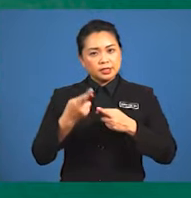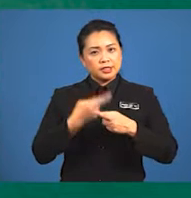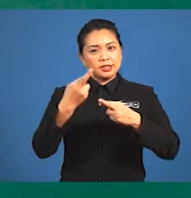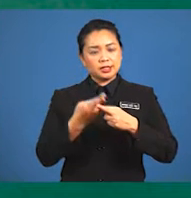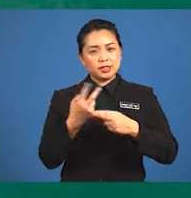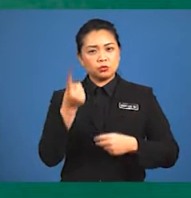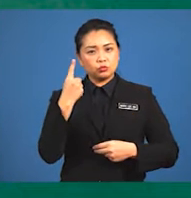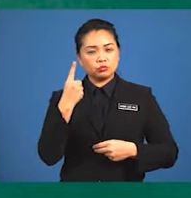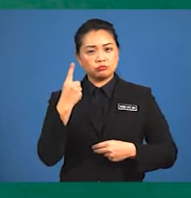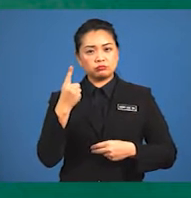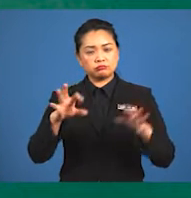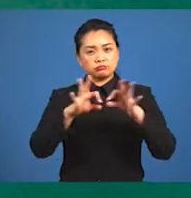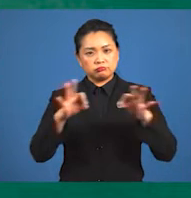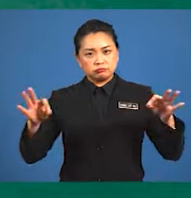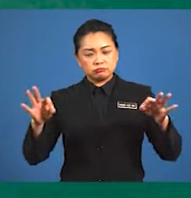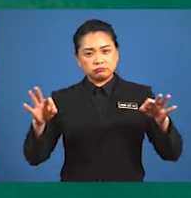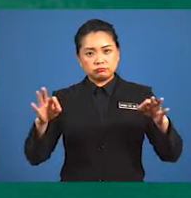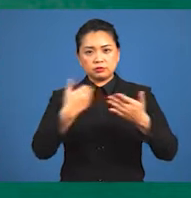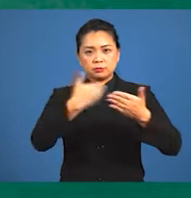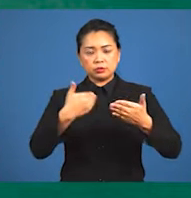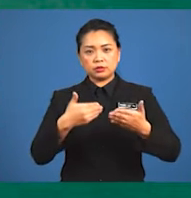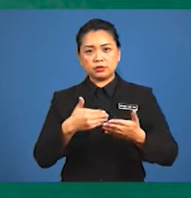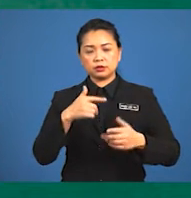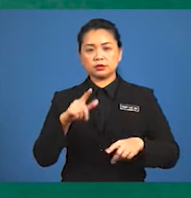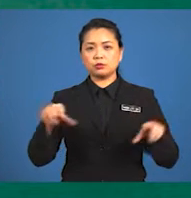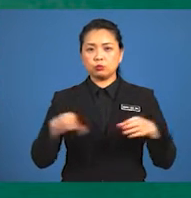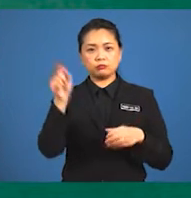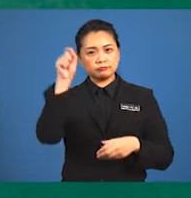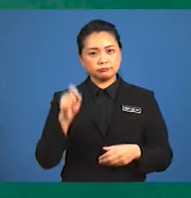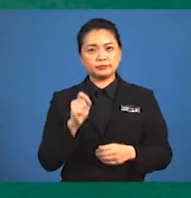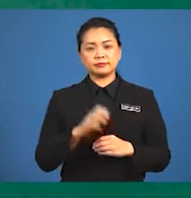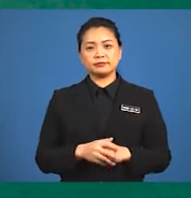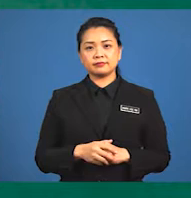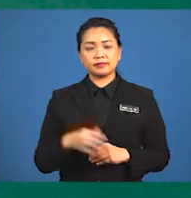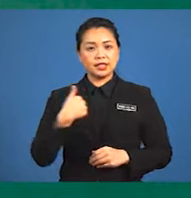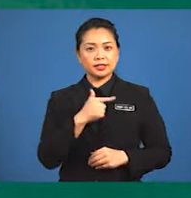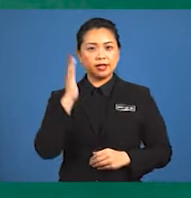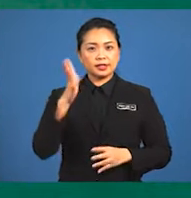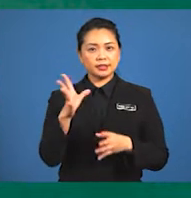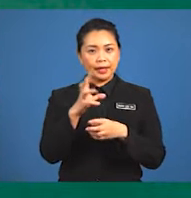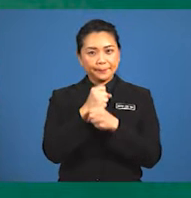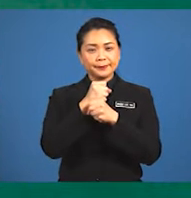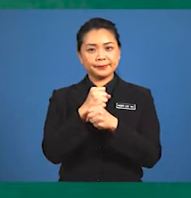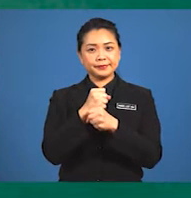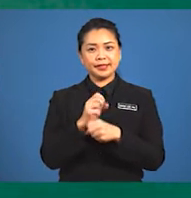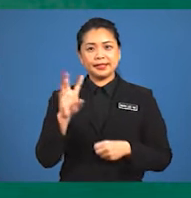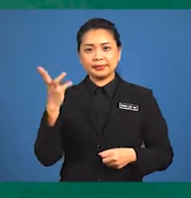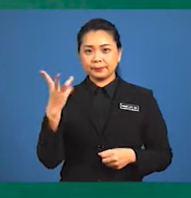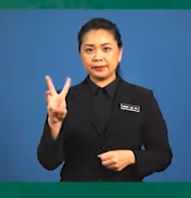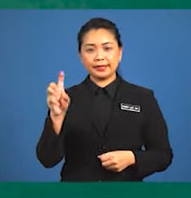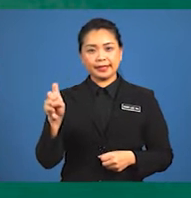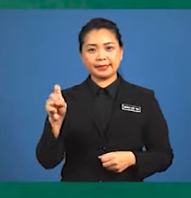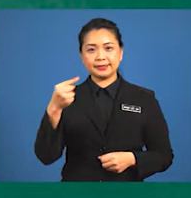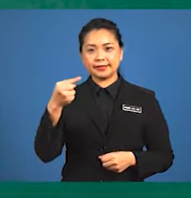Permudahkan dahulu ungkapan ini untuk memudahkan kita menjalankan kamera. Kita akan dapat